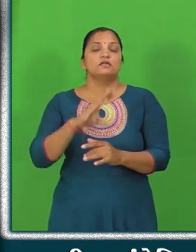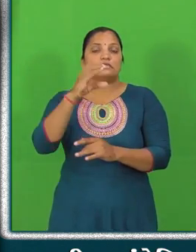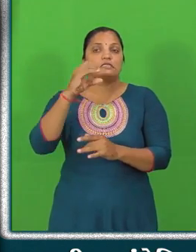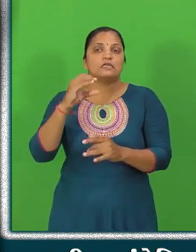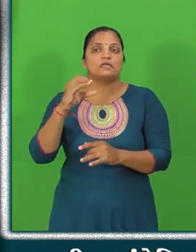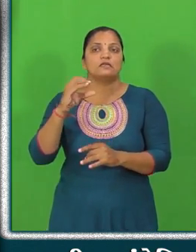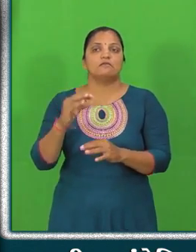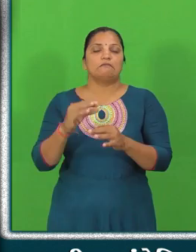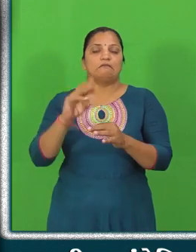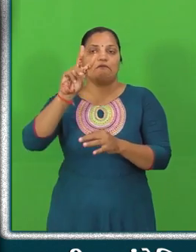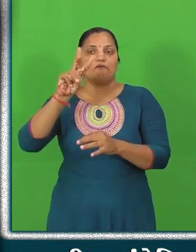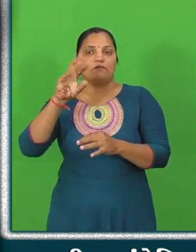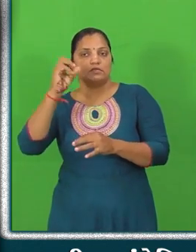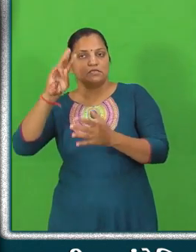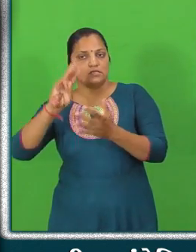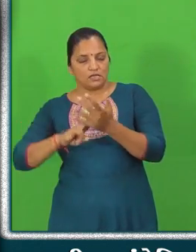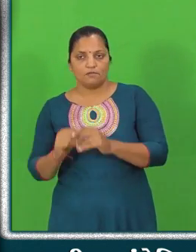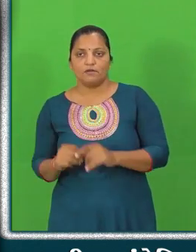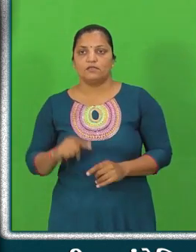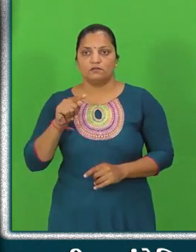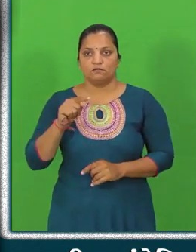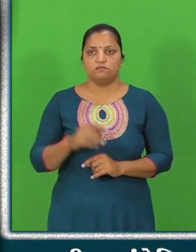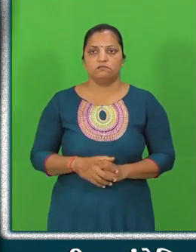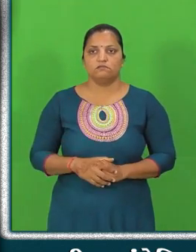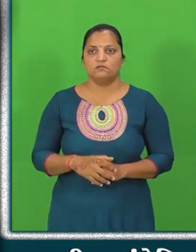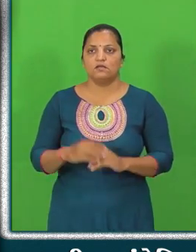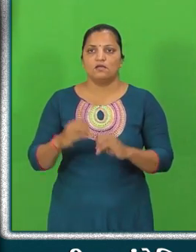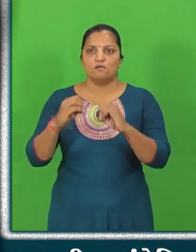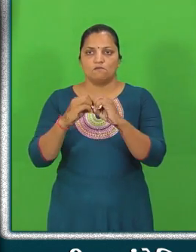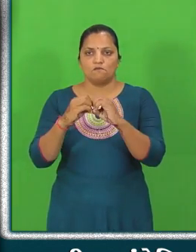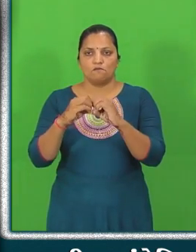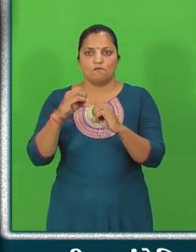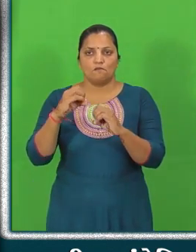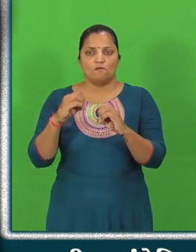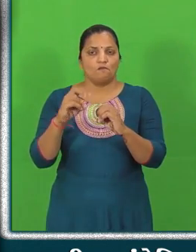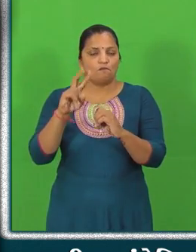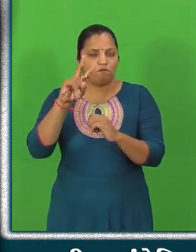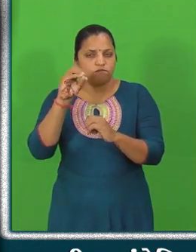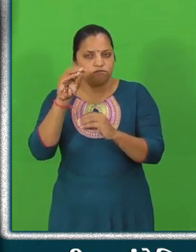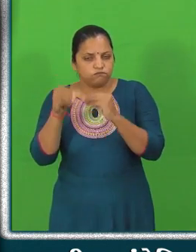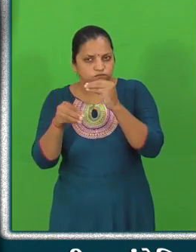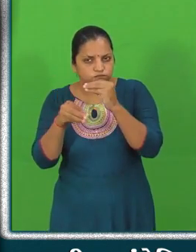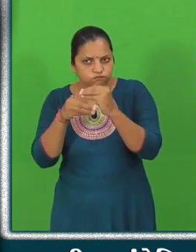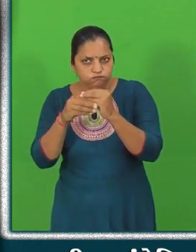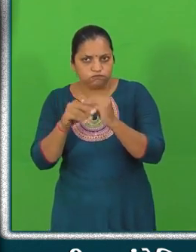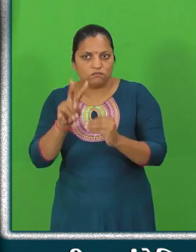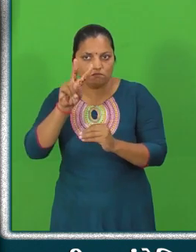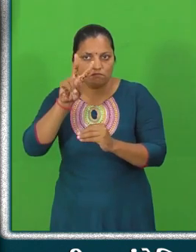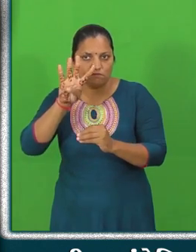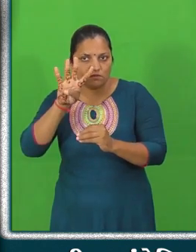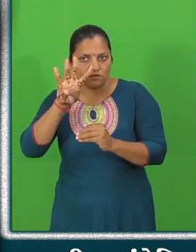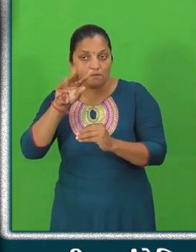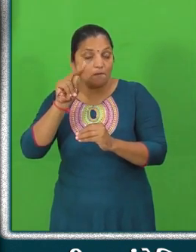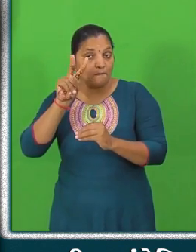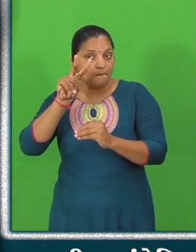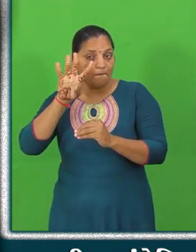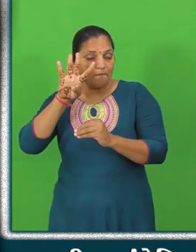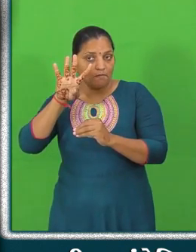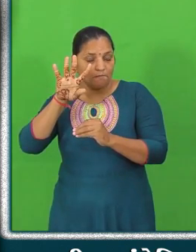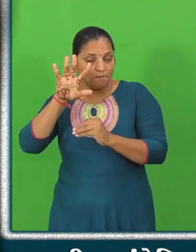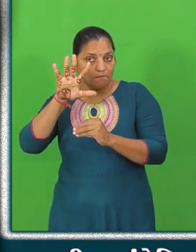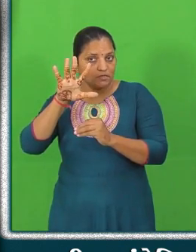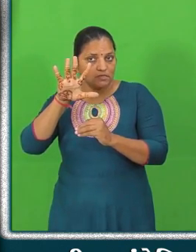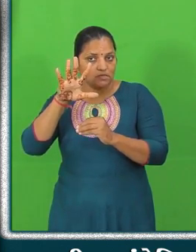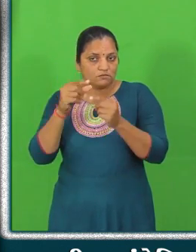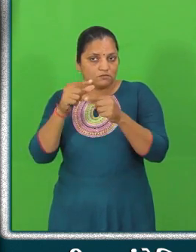ઓકે મને આ પ્રતિબિંબ 20 થી થોડું વધારે લગભગ 25 સેન્ટીમીટર દૂર મળ્યું।